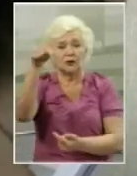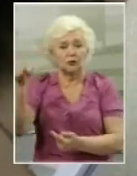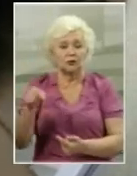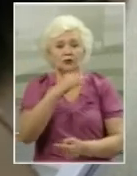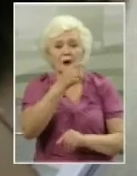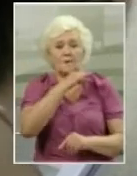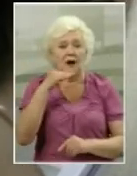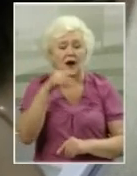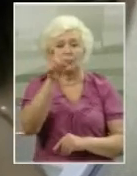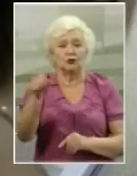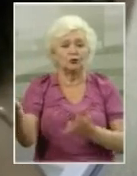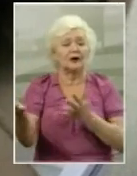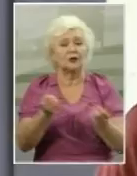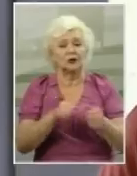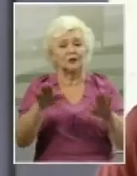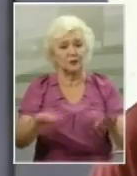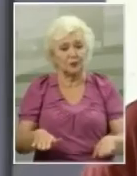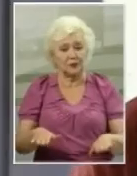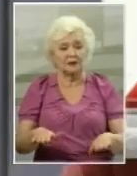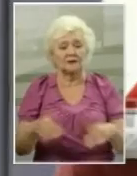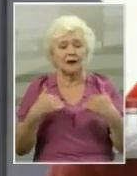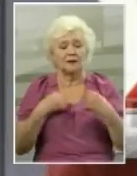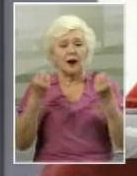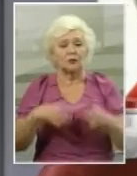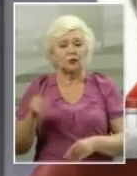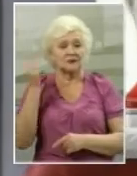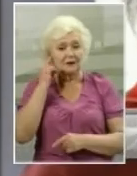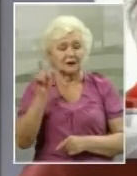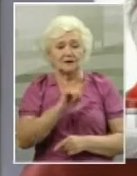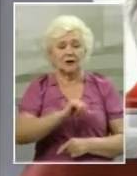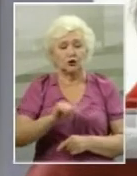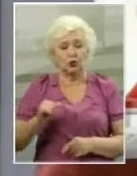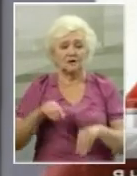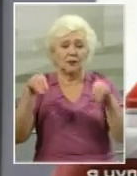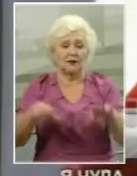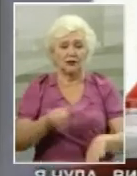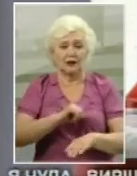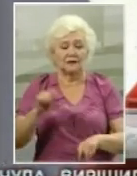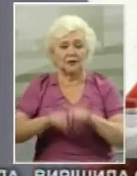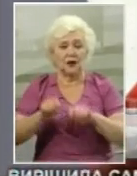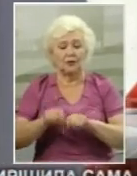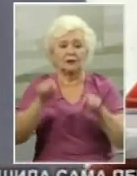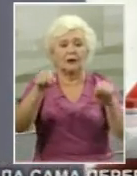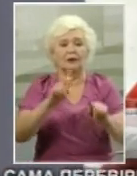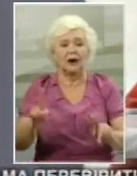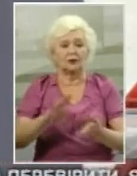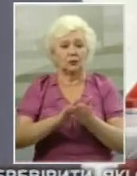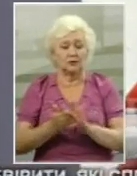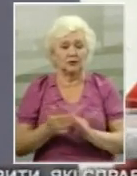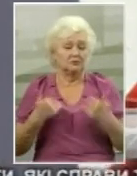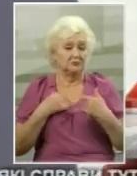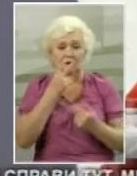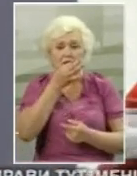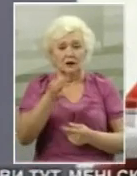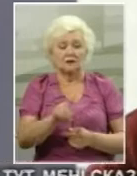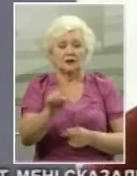багато дітей для отримання її паспортів. Я просто наслышана, рішила сама перевірити, як тут обстоять діла. Ну і мені сказали,